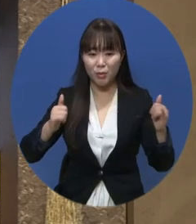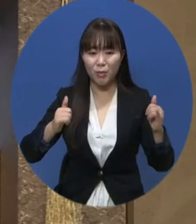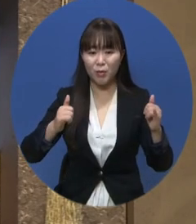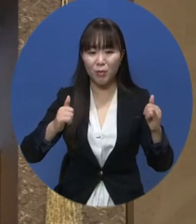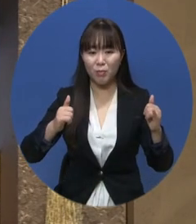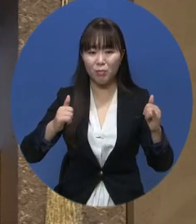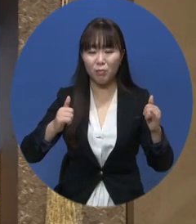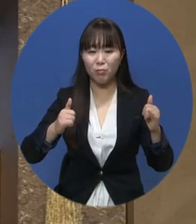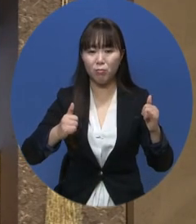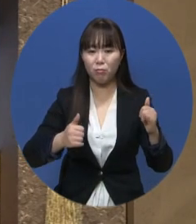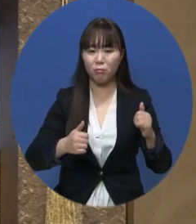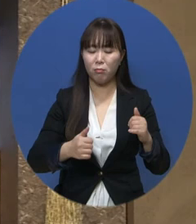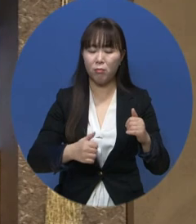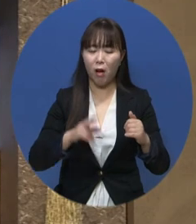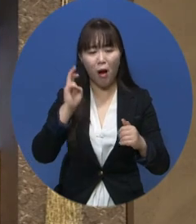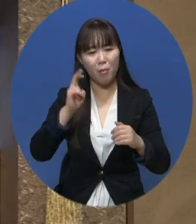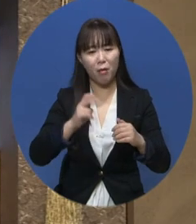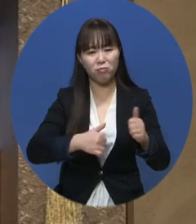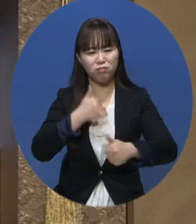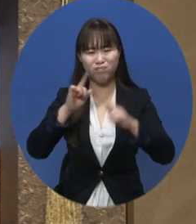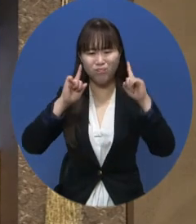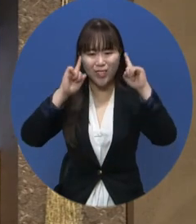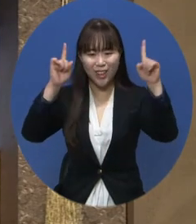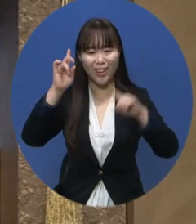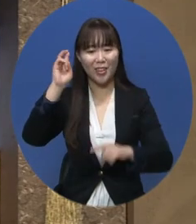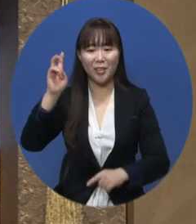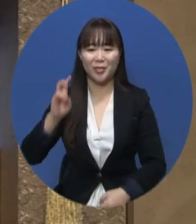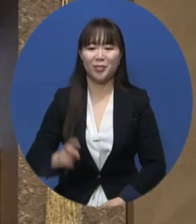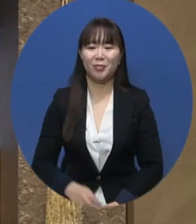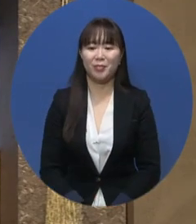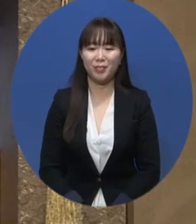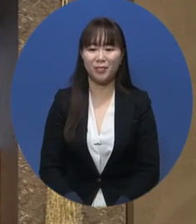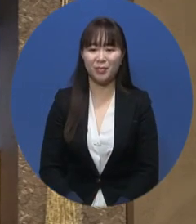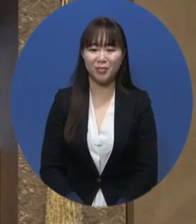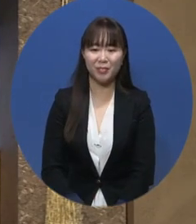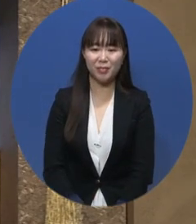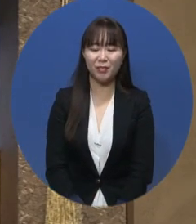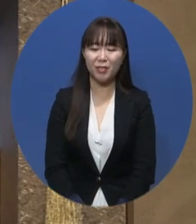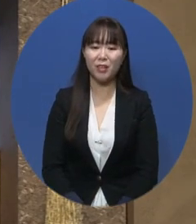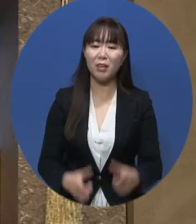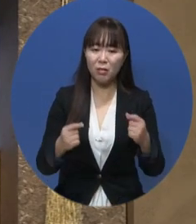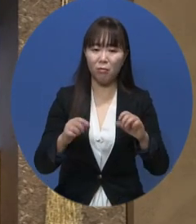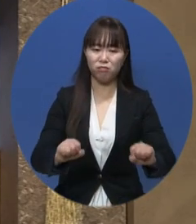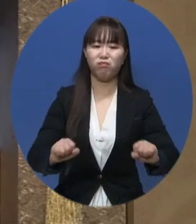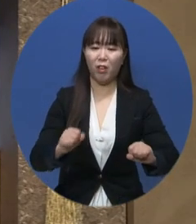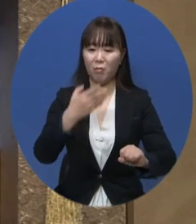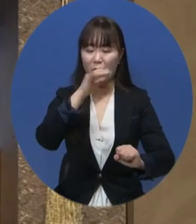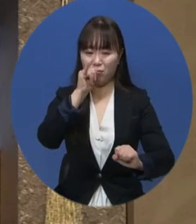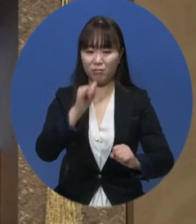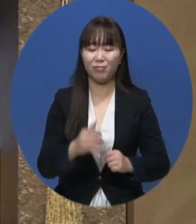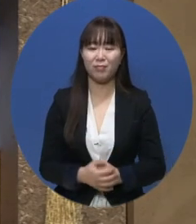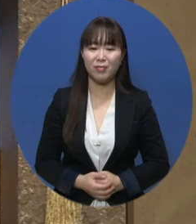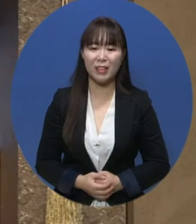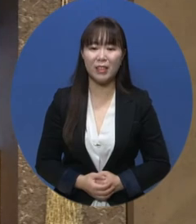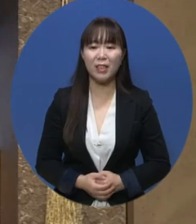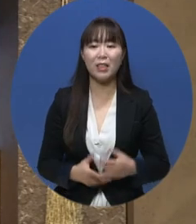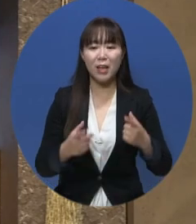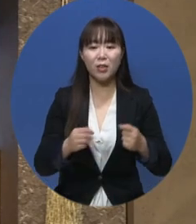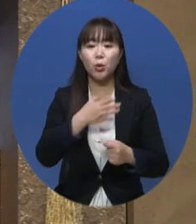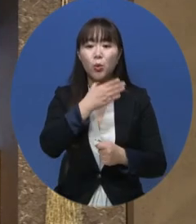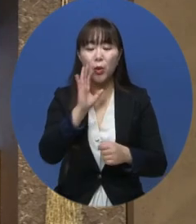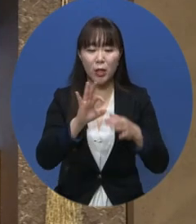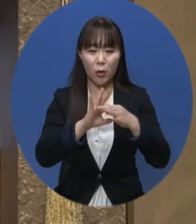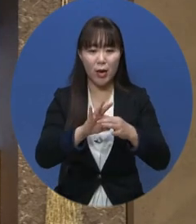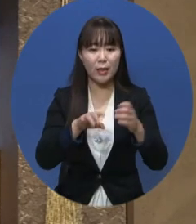복지TV 시청하시는 시청자분들도 막 화내실 것 같아요. 네. 그러니까 아직 그만큼 멀쩡한데. 그렇죠. 그래서 그런 노인이라는